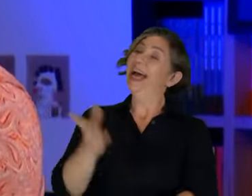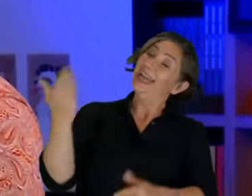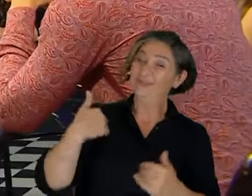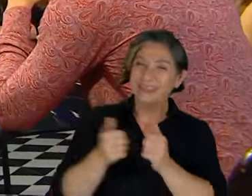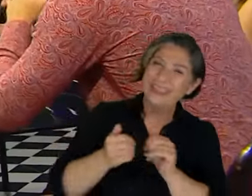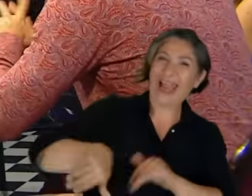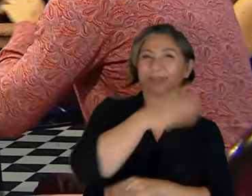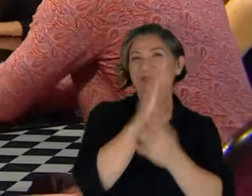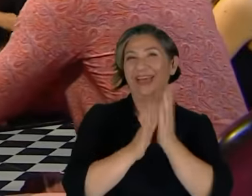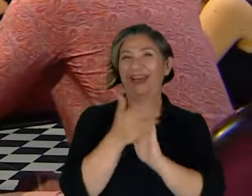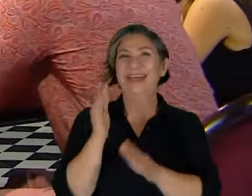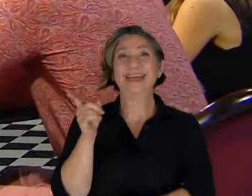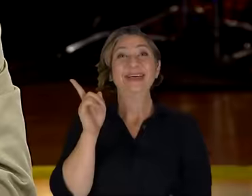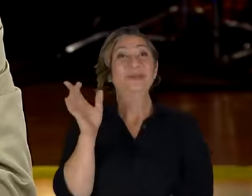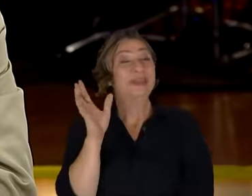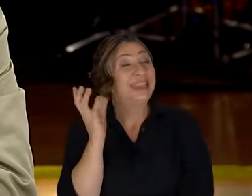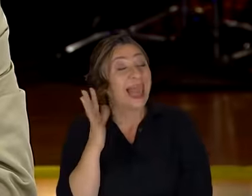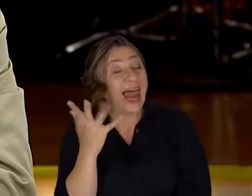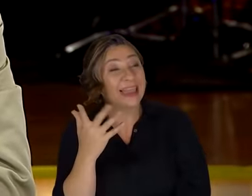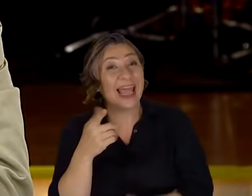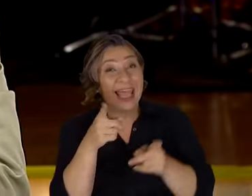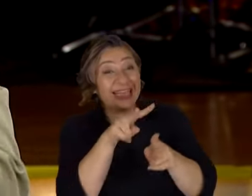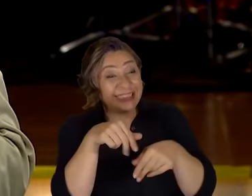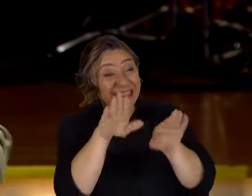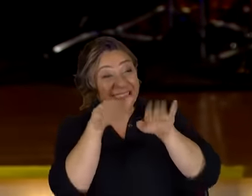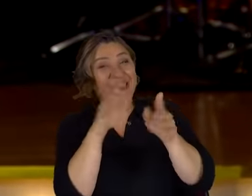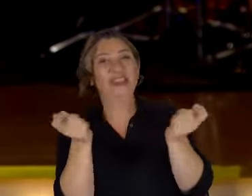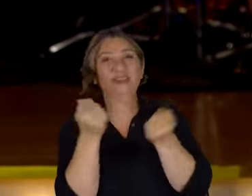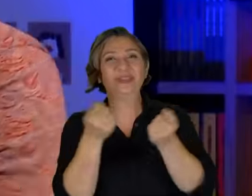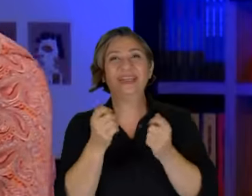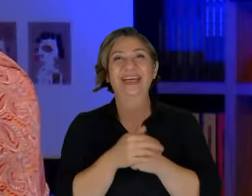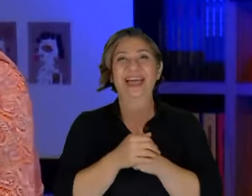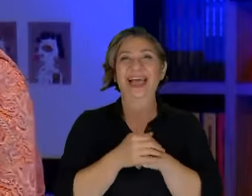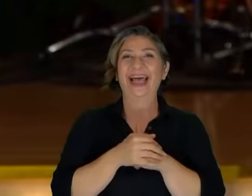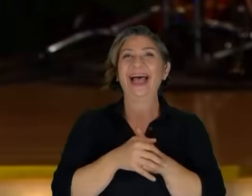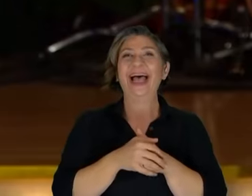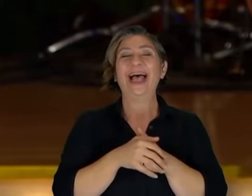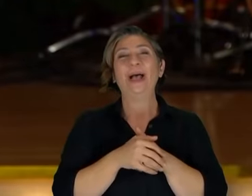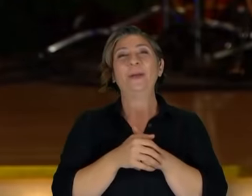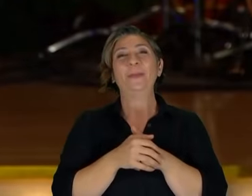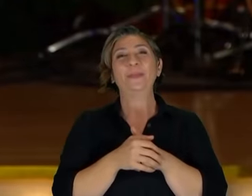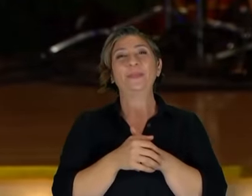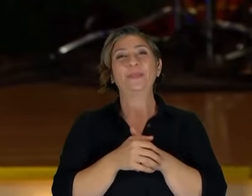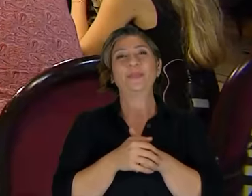hizmetleriniz için. Hadi gel gidelim eskimize. Deli herhalde. Öyle bizi göndermeye. Evet. Peki. Hoşçakalın. Şimdi